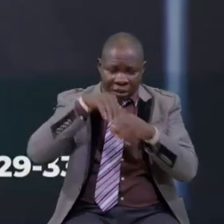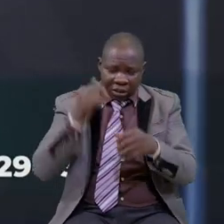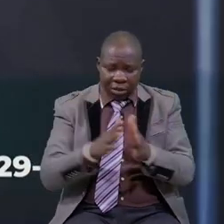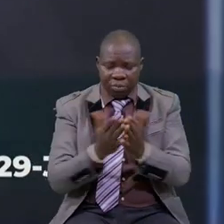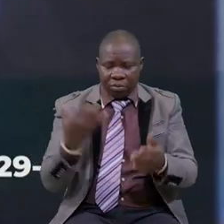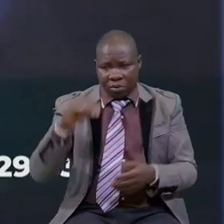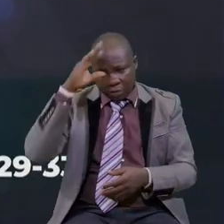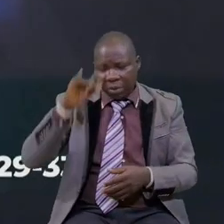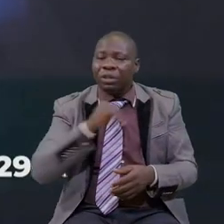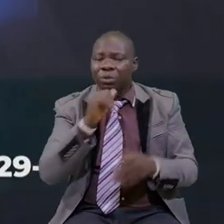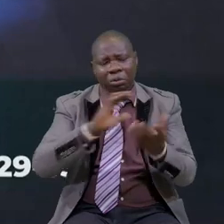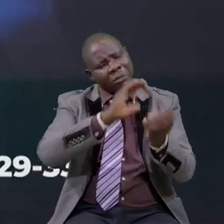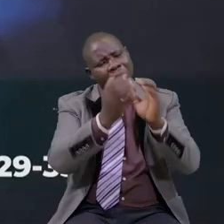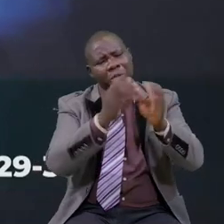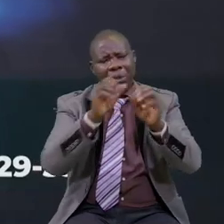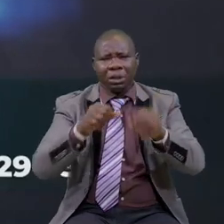sont incomparables